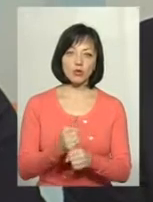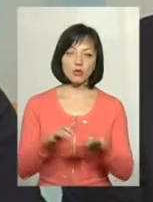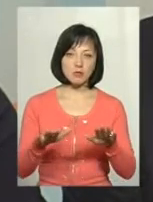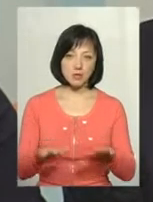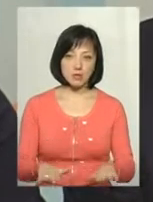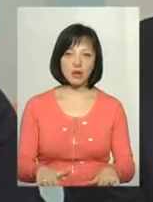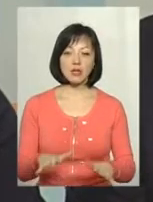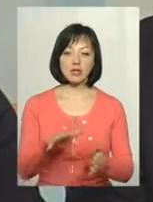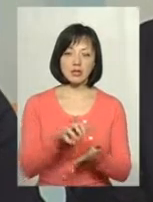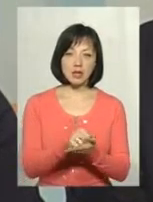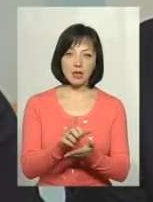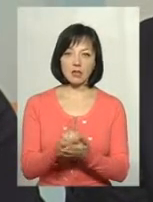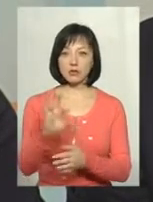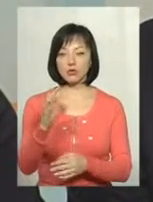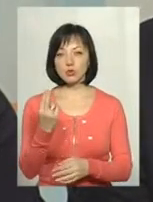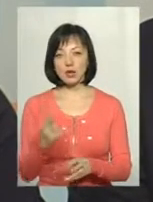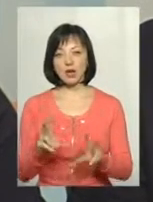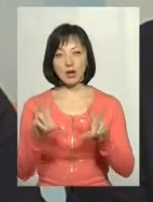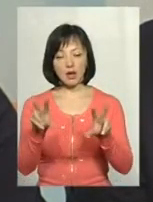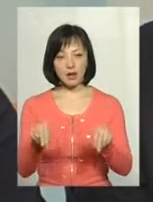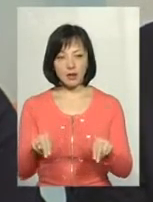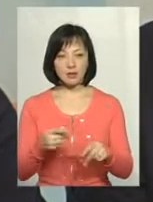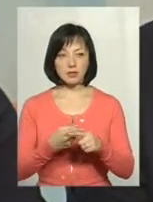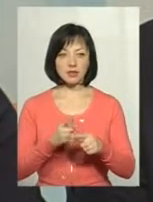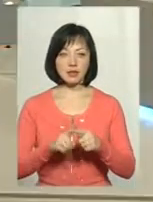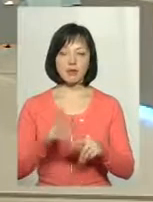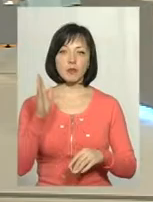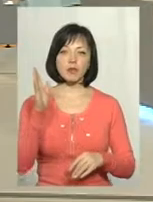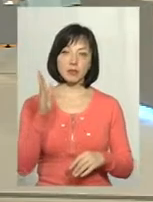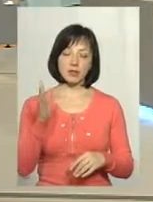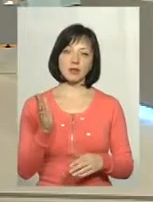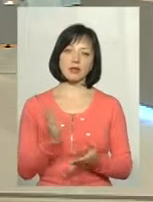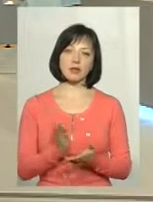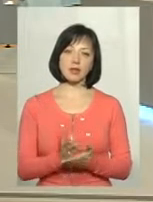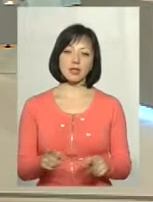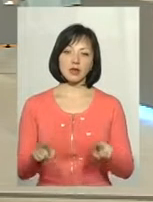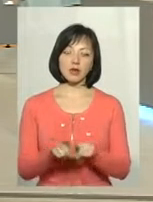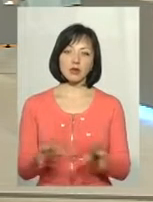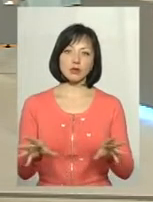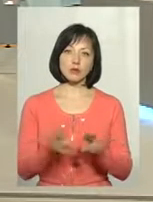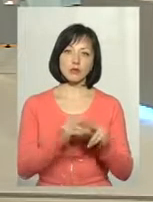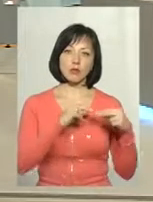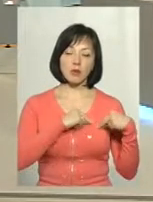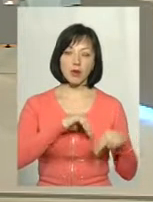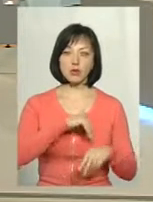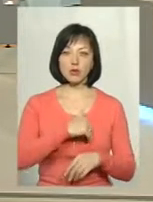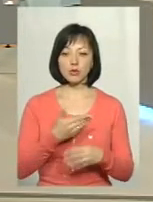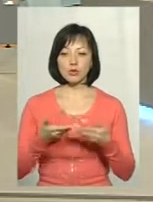зрозуміло, зайнятість, соціальні гарантії. Це в перспективі є також співпраця, і хочемо ми